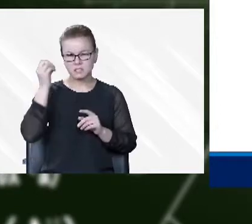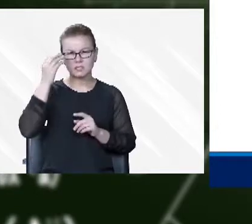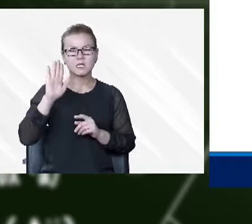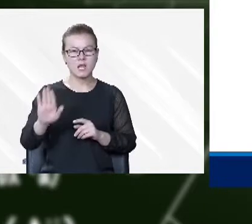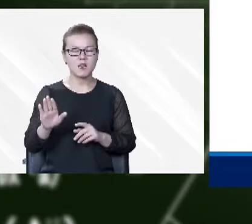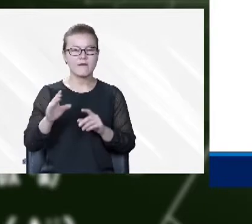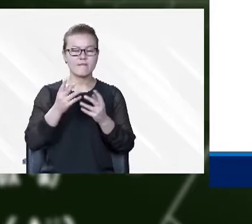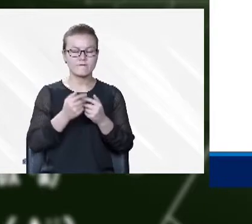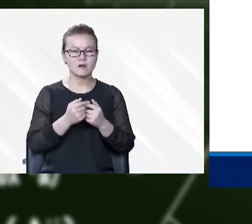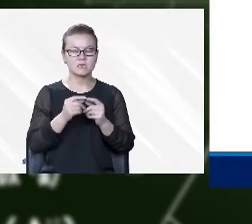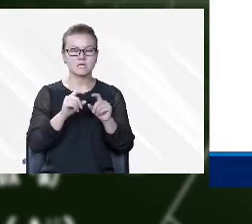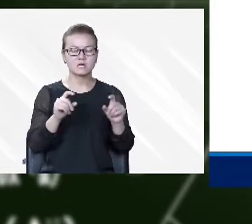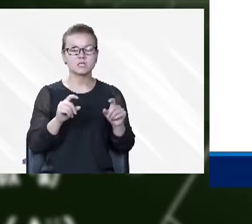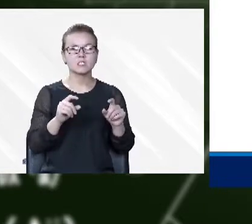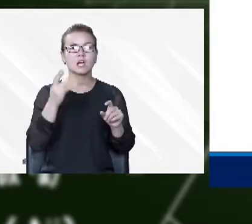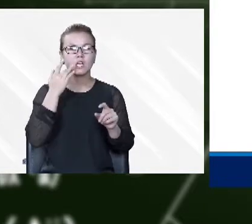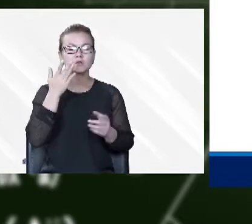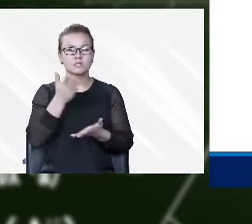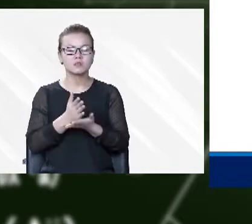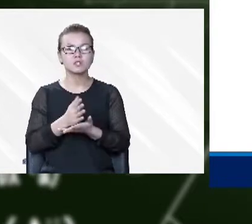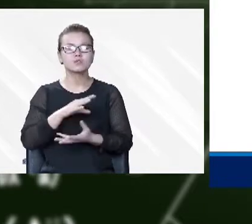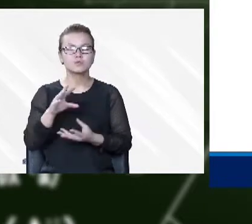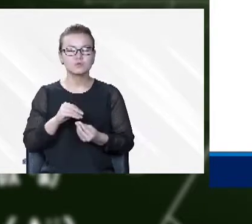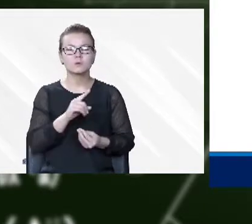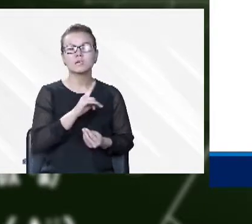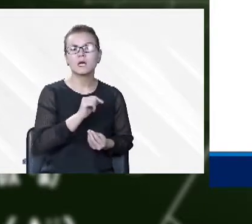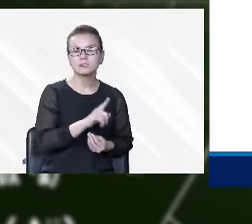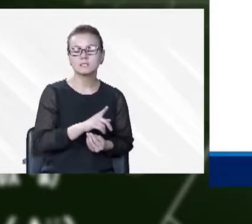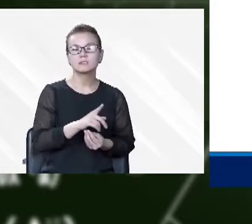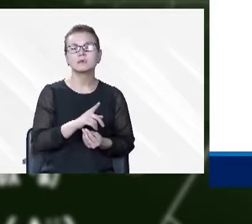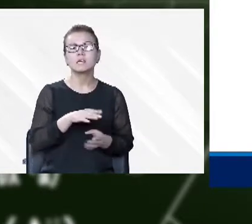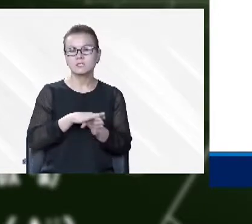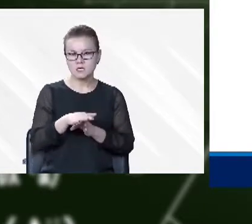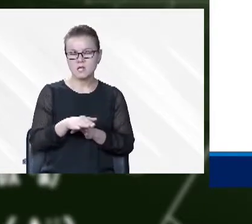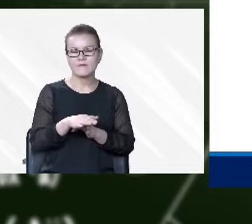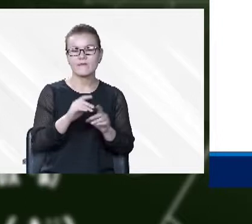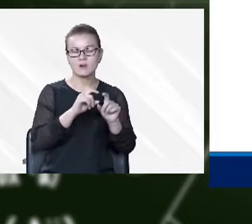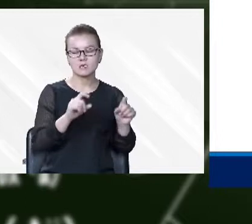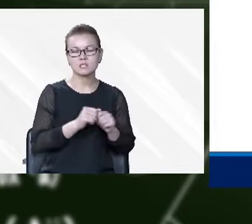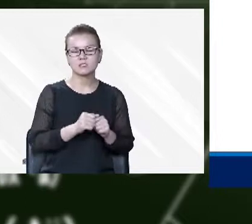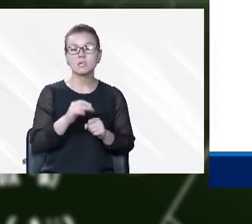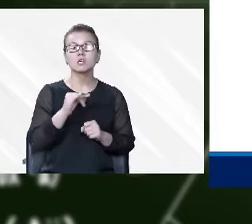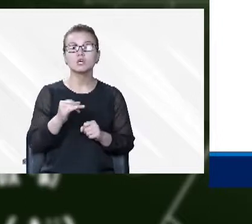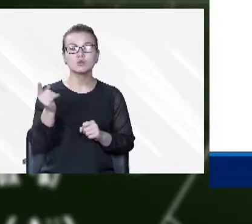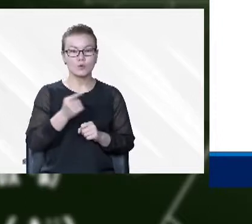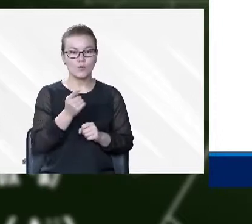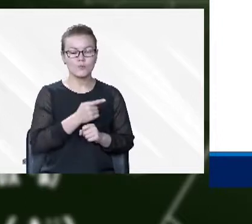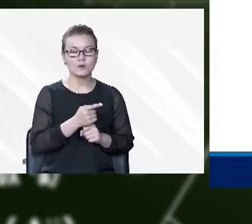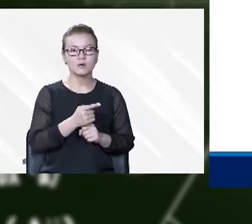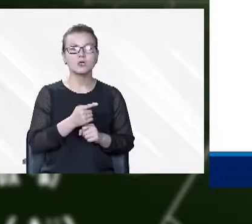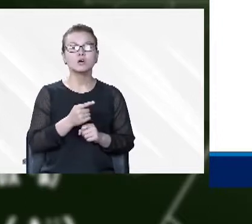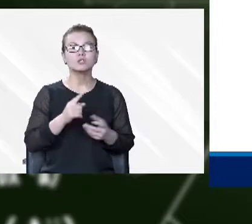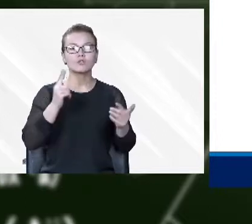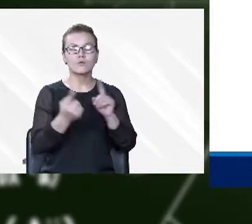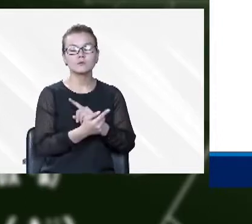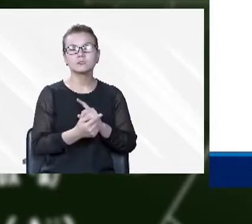выражения, которое является суммой или разностью целого выражения и дроби,